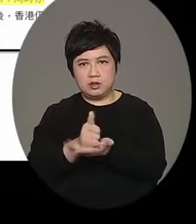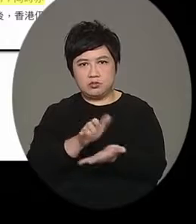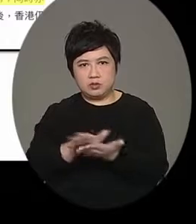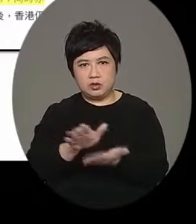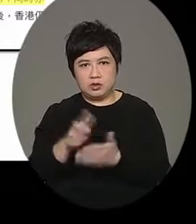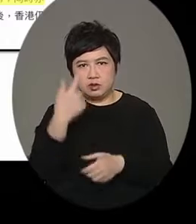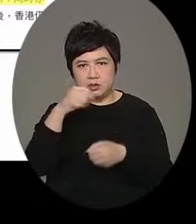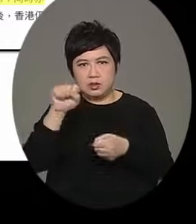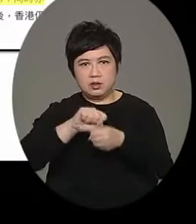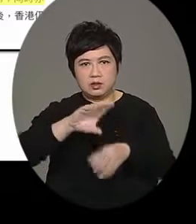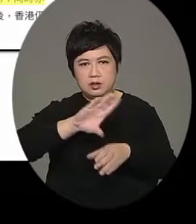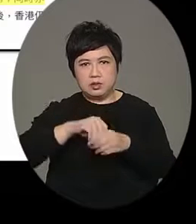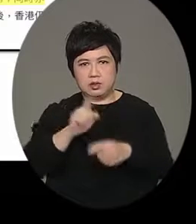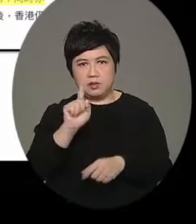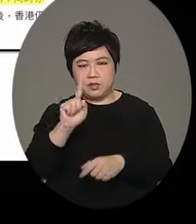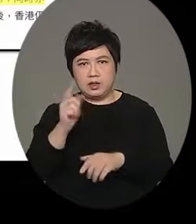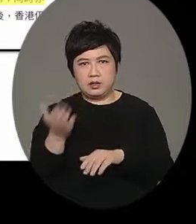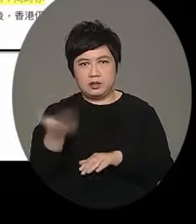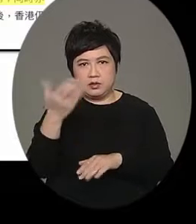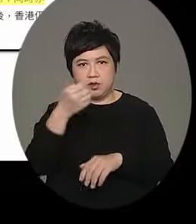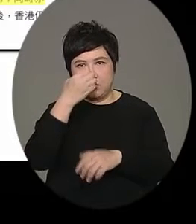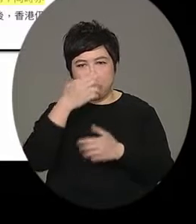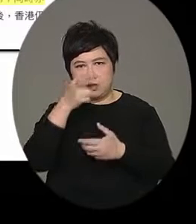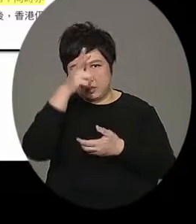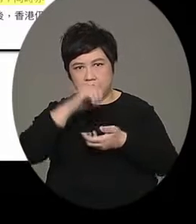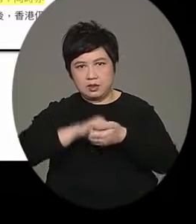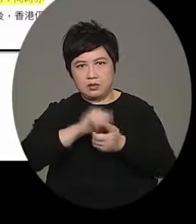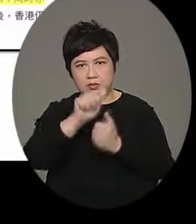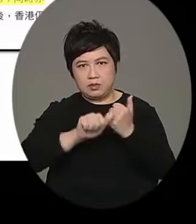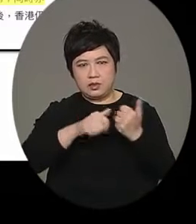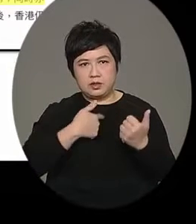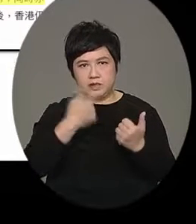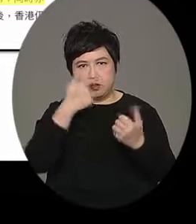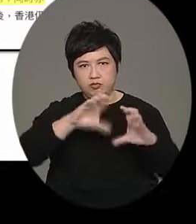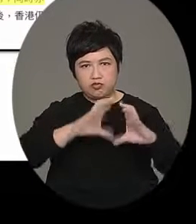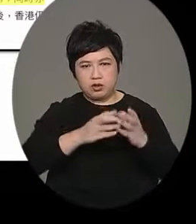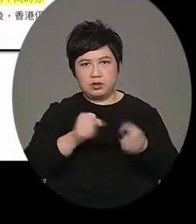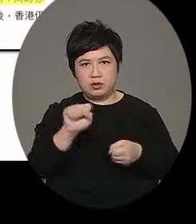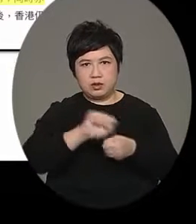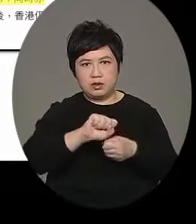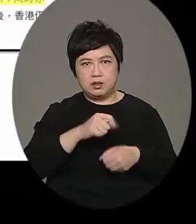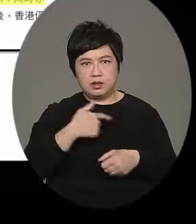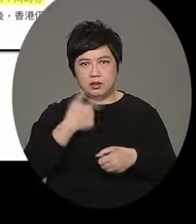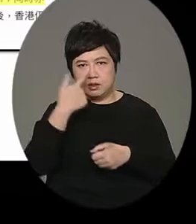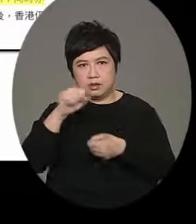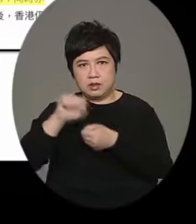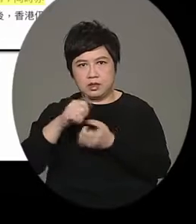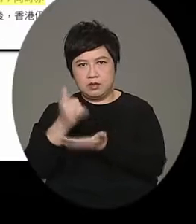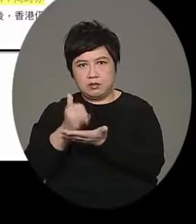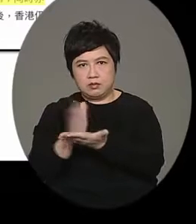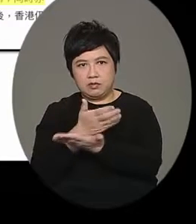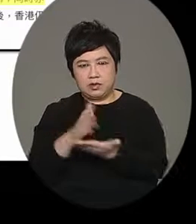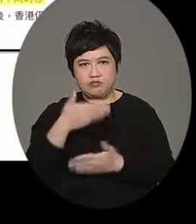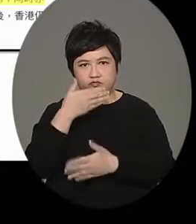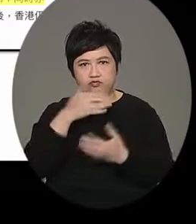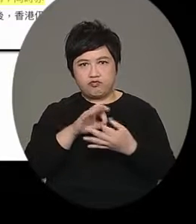但是就新增一個包括過百名港區政協委員在內的新界別，增加的名額會分別分配給